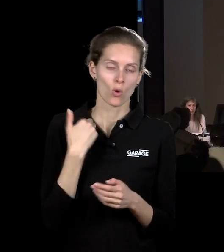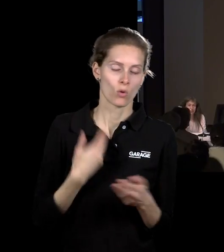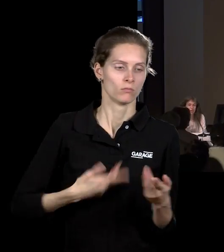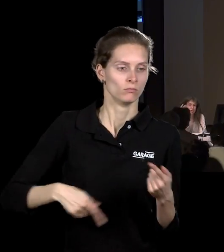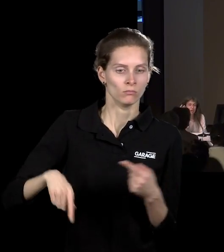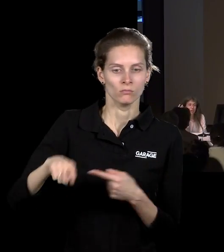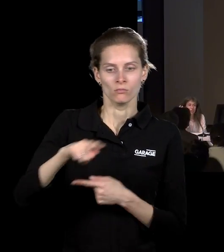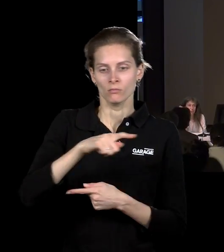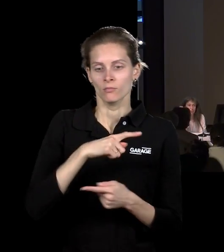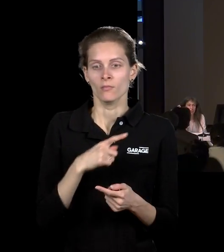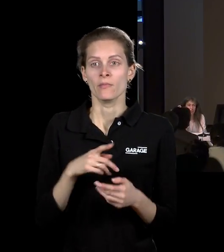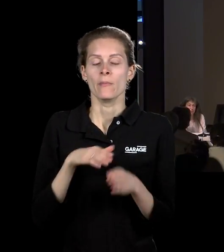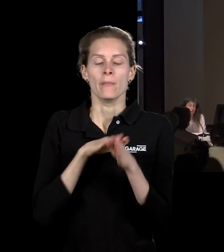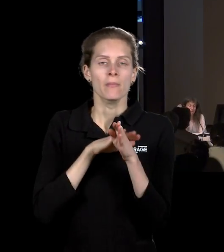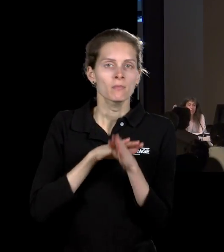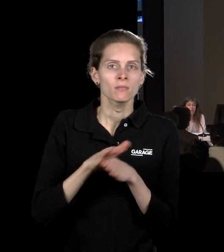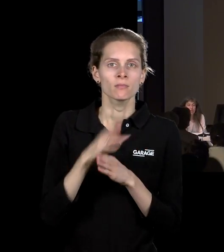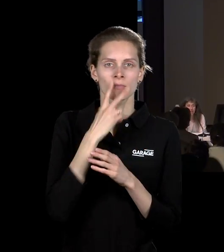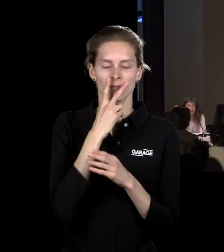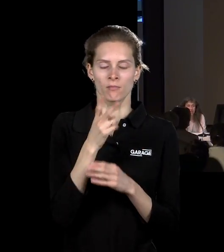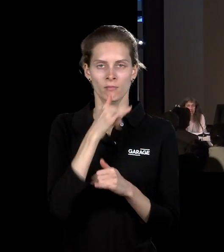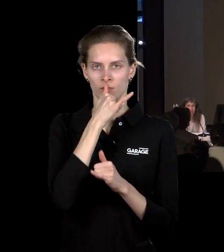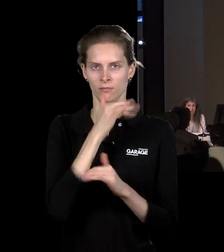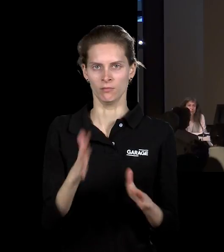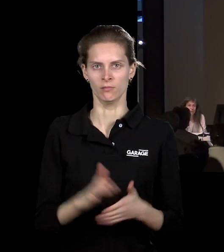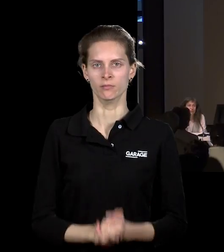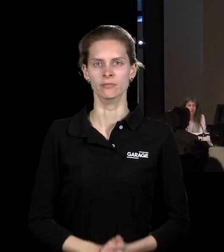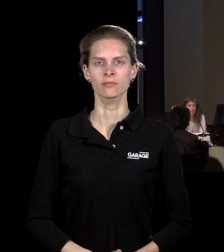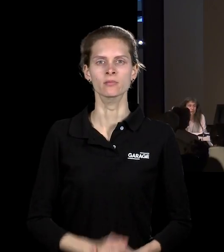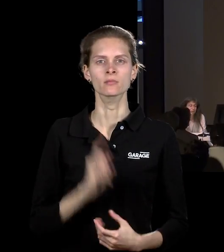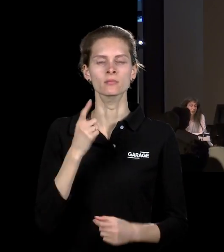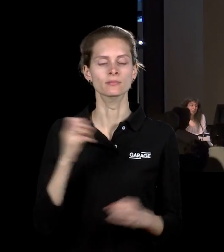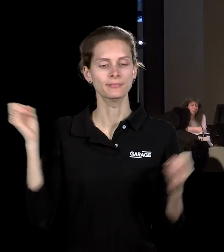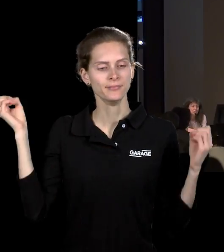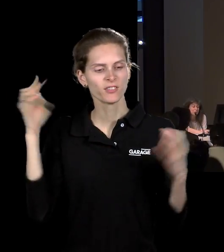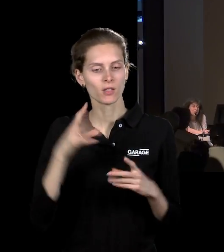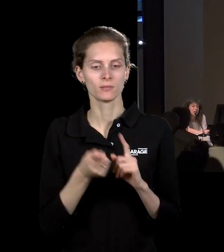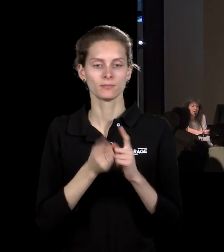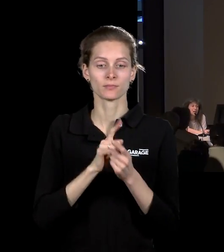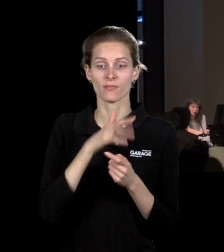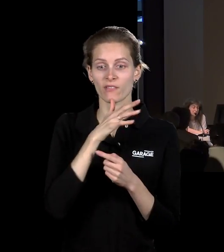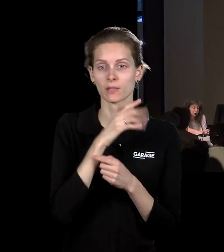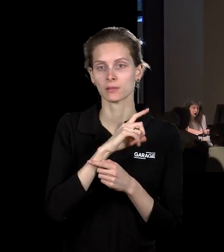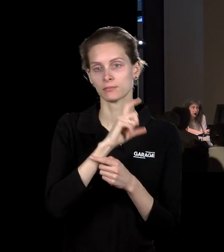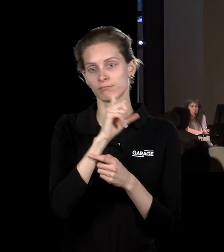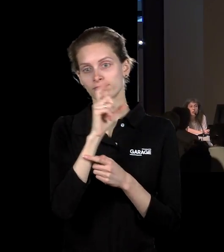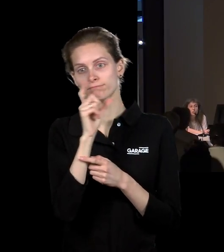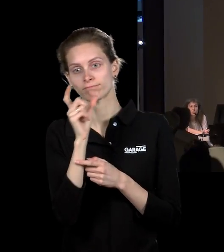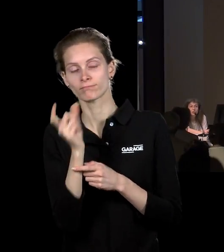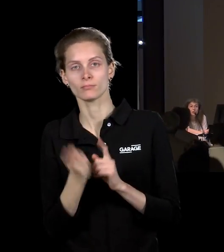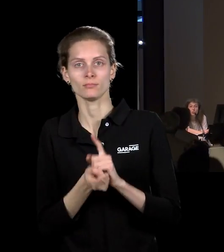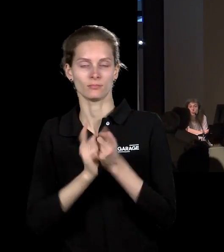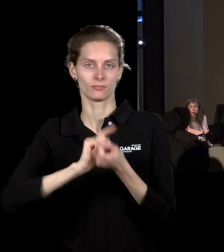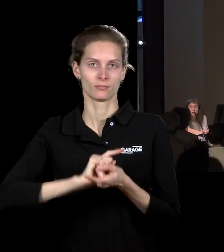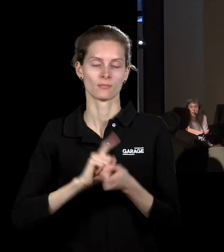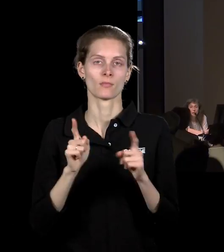ходить, ты все равно не видишь это целиком. Ты все равно видишь, как этот ландшафт меняется на твоих глазах, потому что меняется свет и меняется время суток. Вот такой